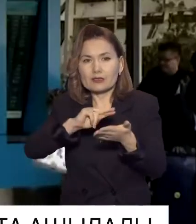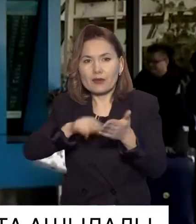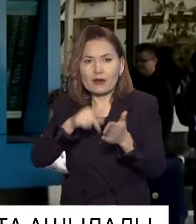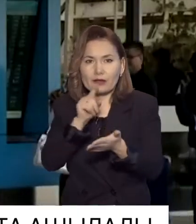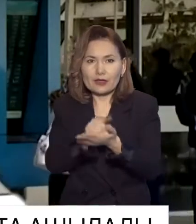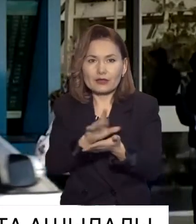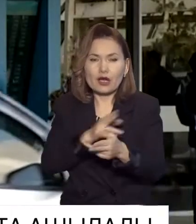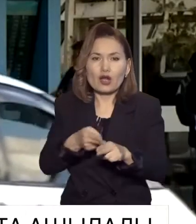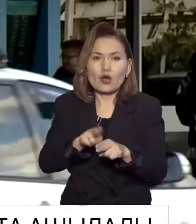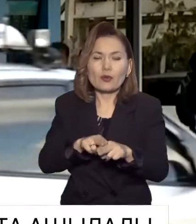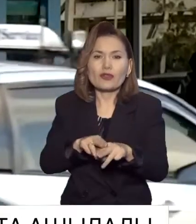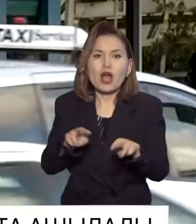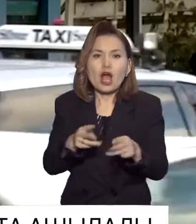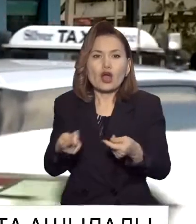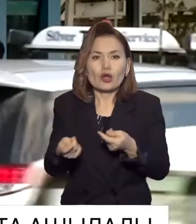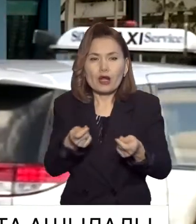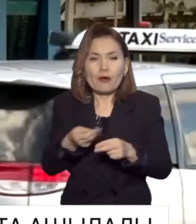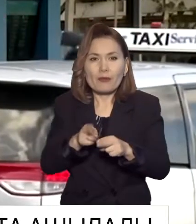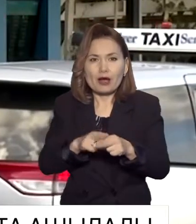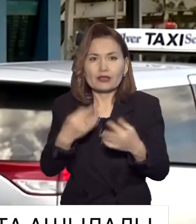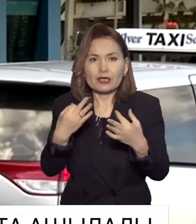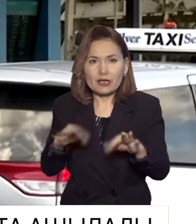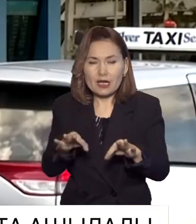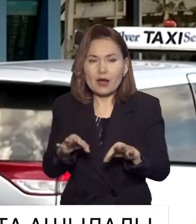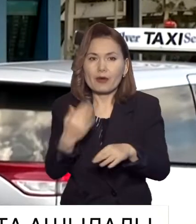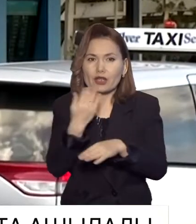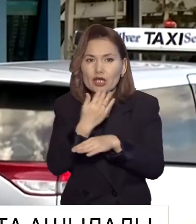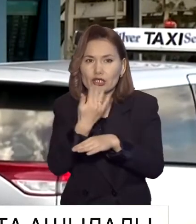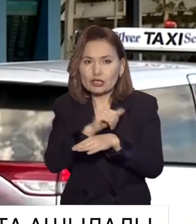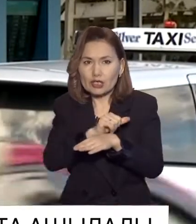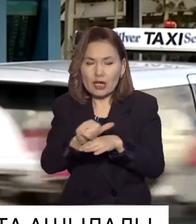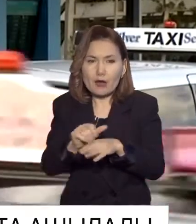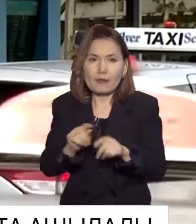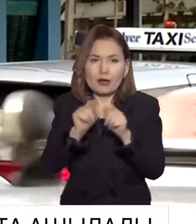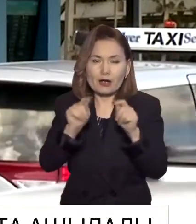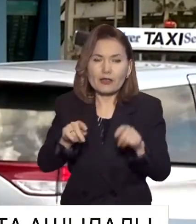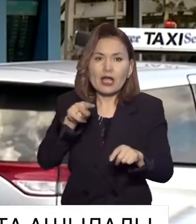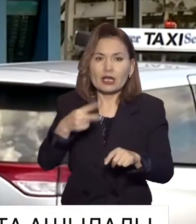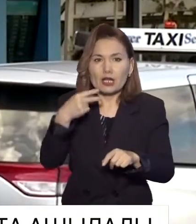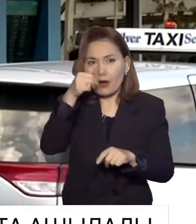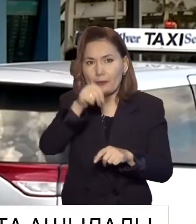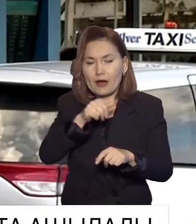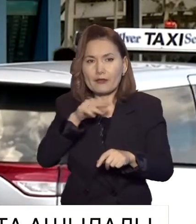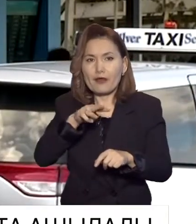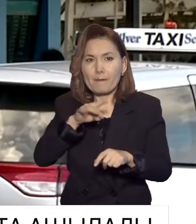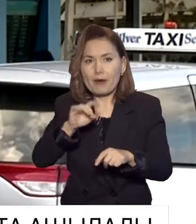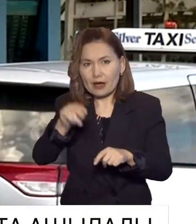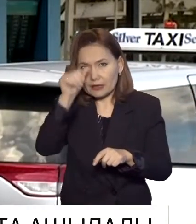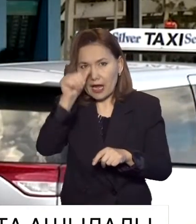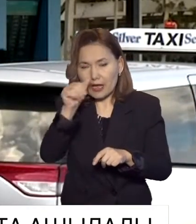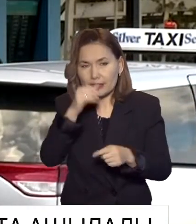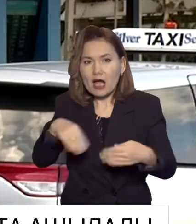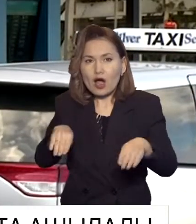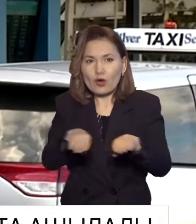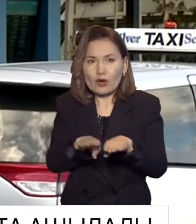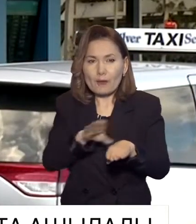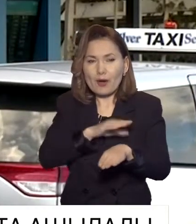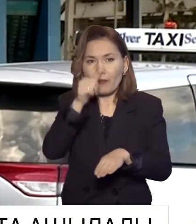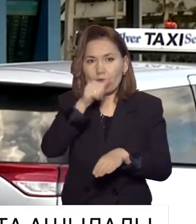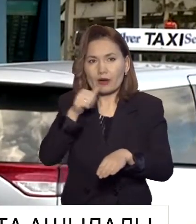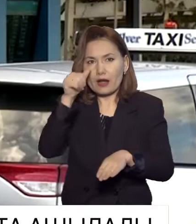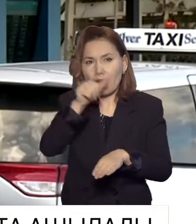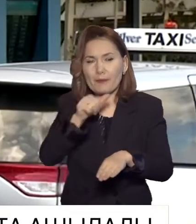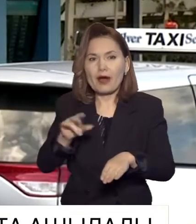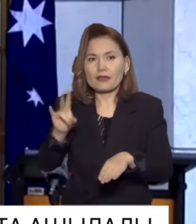тиіс. Жергілікті үкімет өзге елдердің азаматтары үшін шекараны 2020 жылы наурызда жапты. Былтыр қарашада